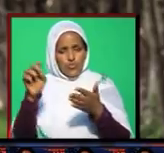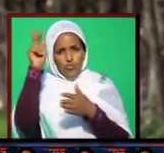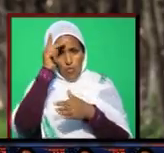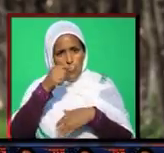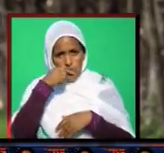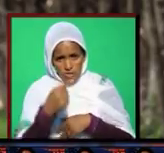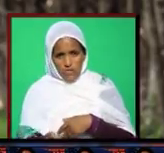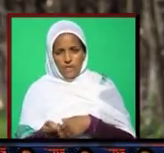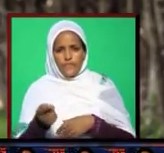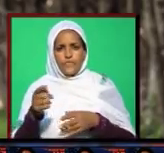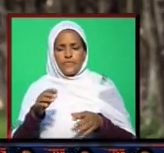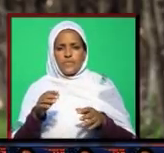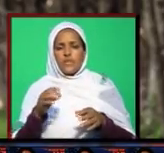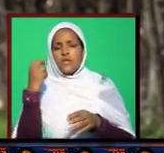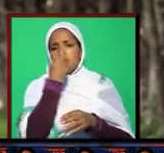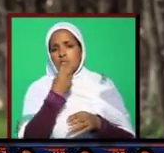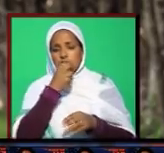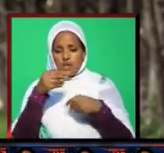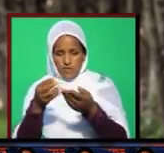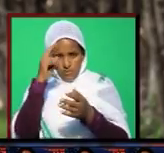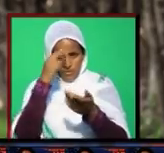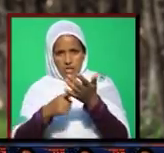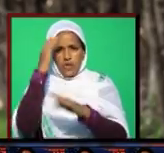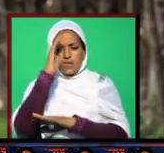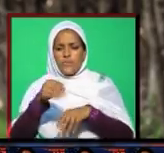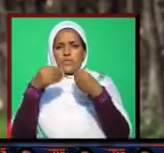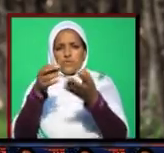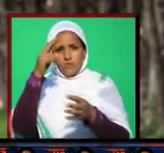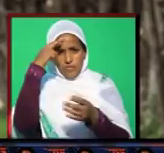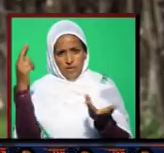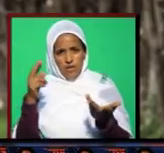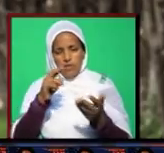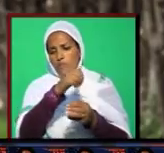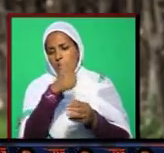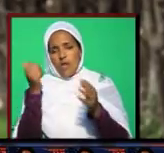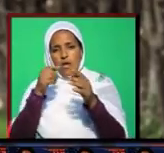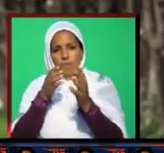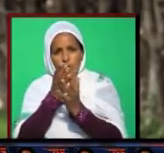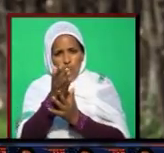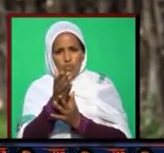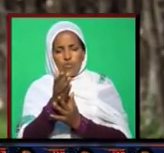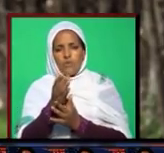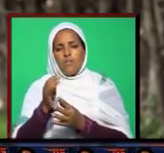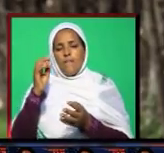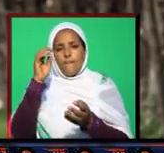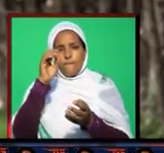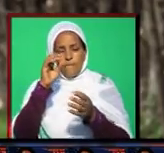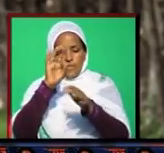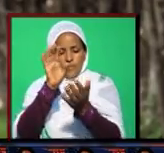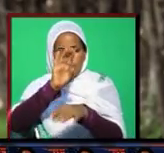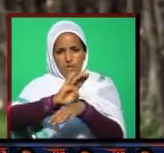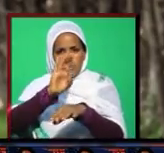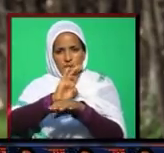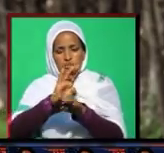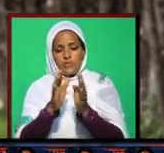ስንል ልሳን ስለተሰጠው ከእግዚአብሔር የተሰጠ ስለሆነ። በሌላ መልኩ መልክአ ጰራቅሊጦስ የሚባል የቤተ